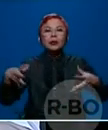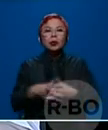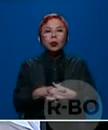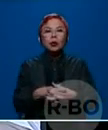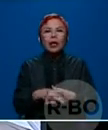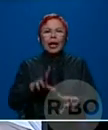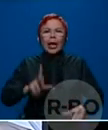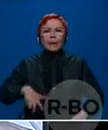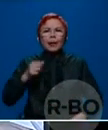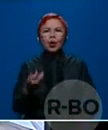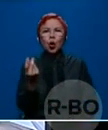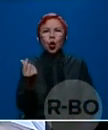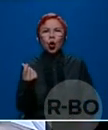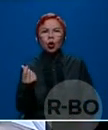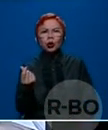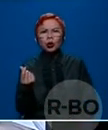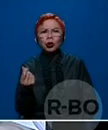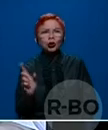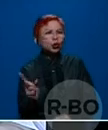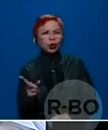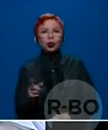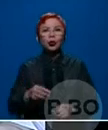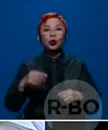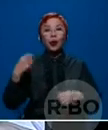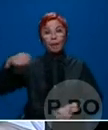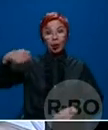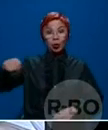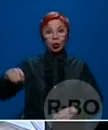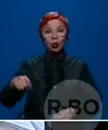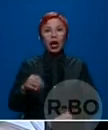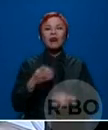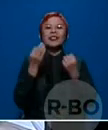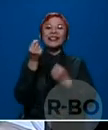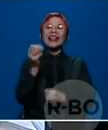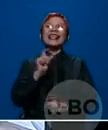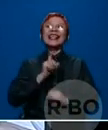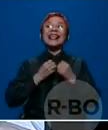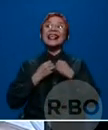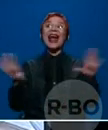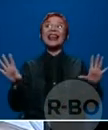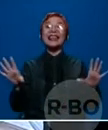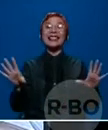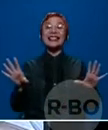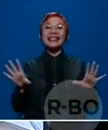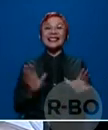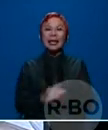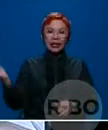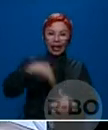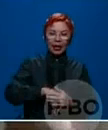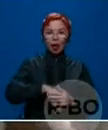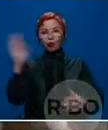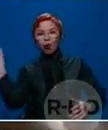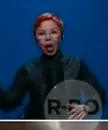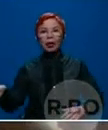salah satu satu yang besar untuk pendidikan adalah transport siswa di Jakarta r0 untuk transportasi berangkat dan pulang sekolah